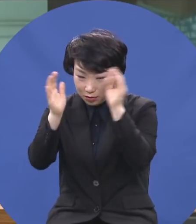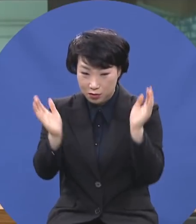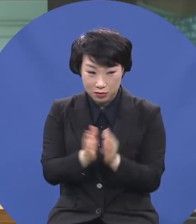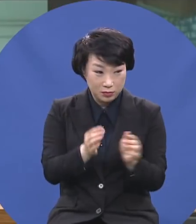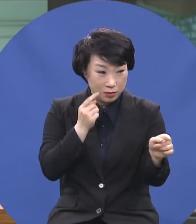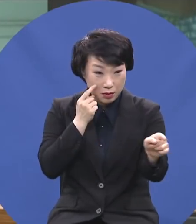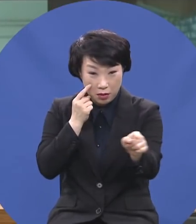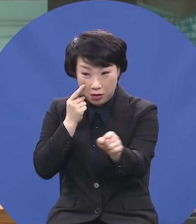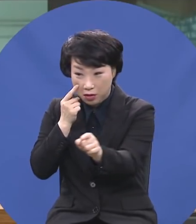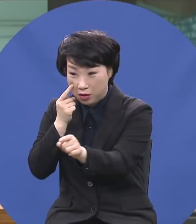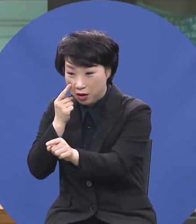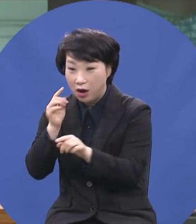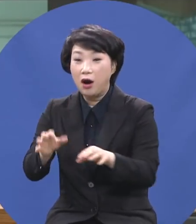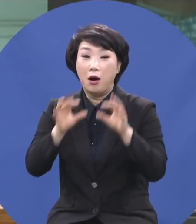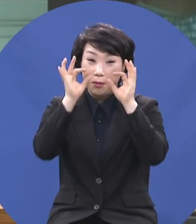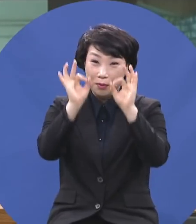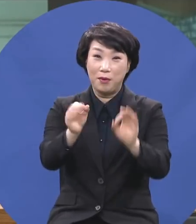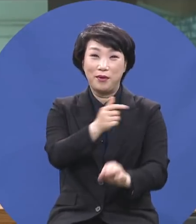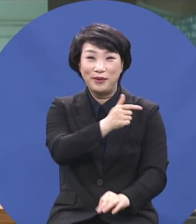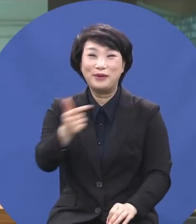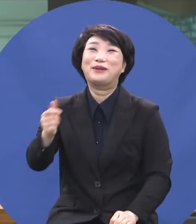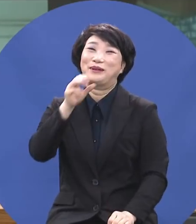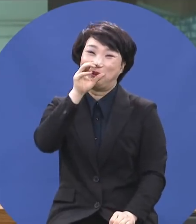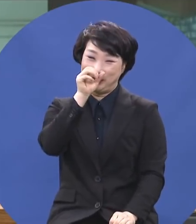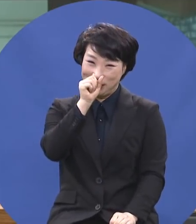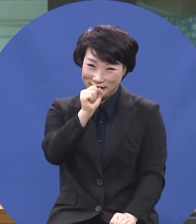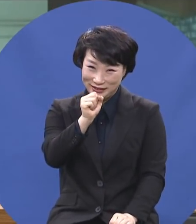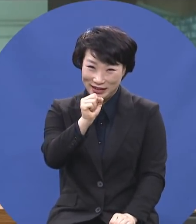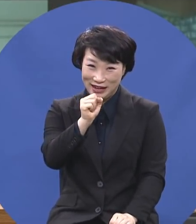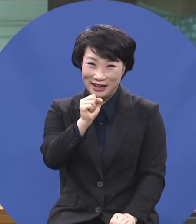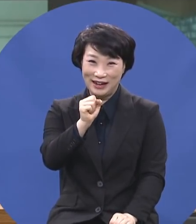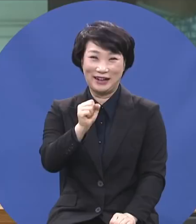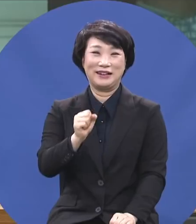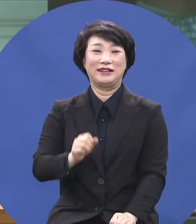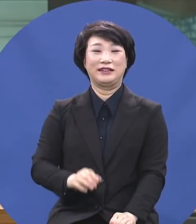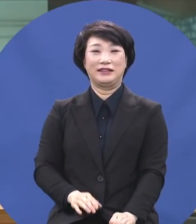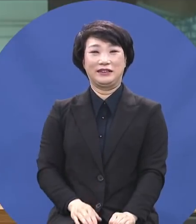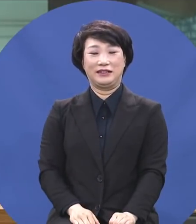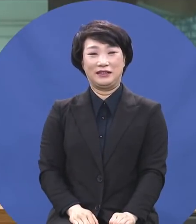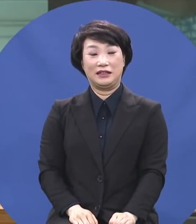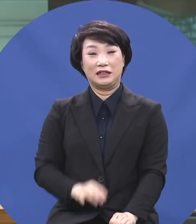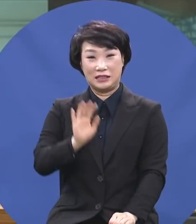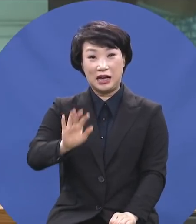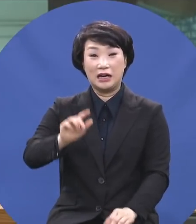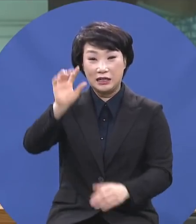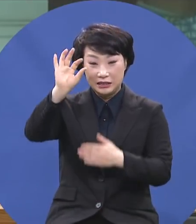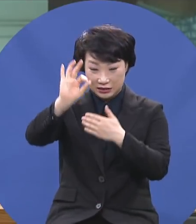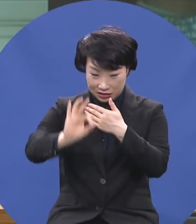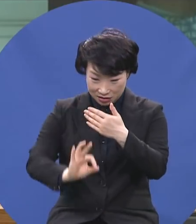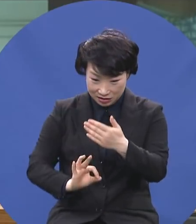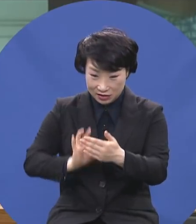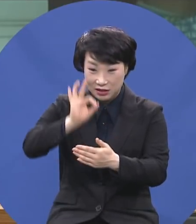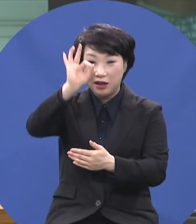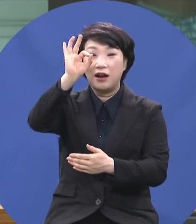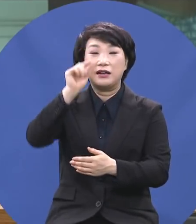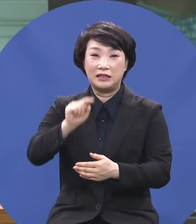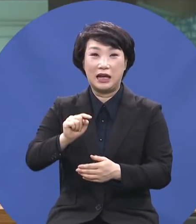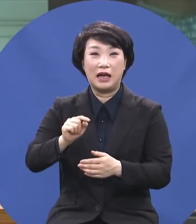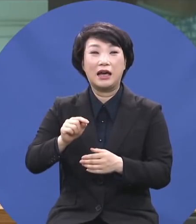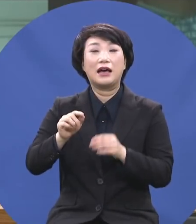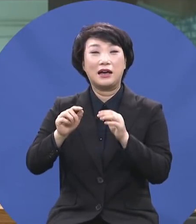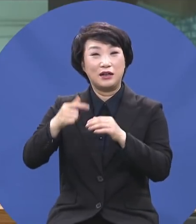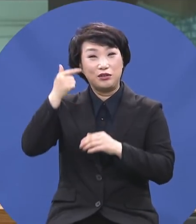보시니 보시기에 심히 좋았더라. 저녁이 되며 아침이 되니